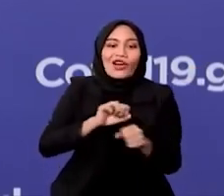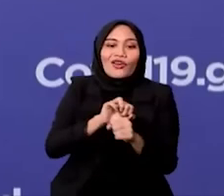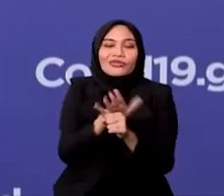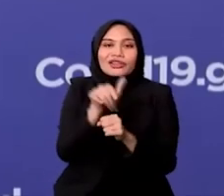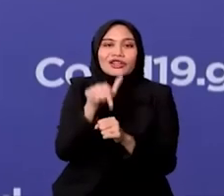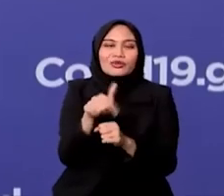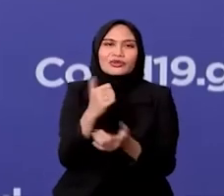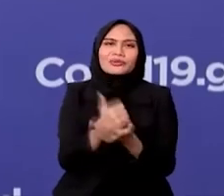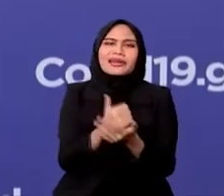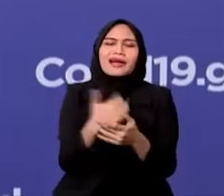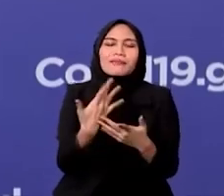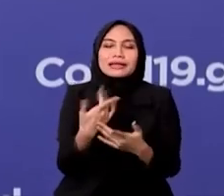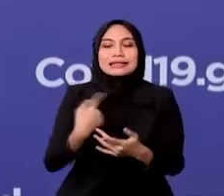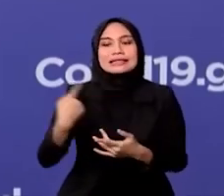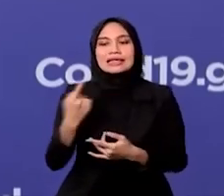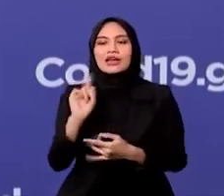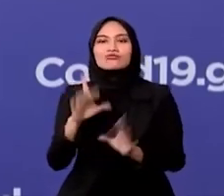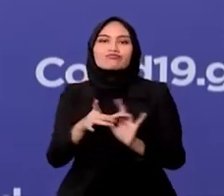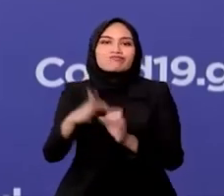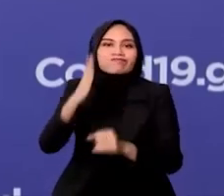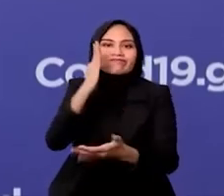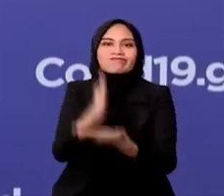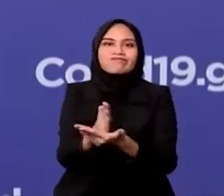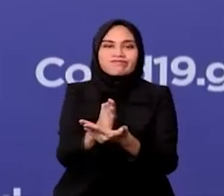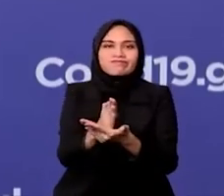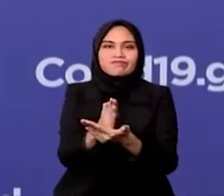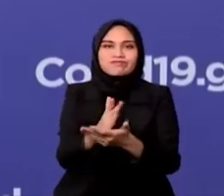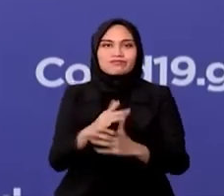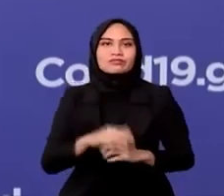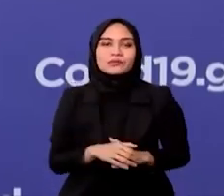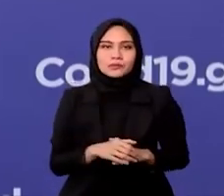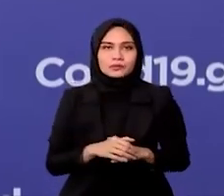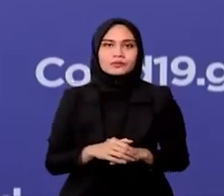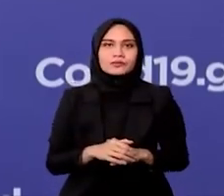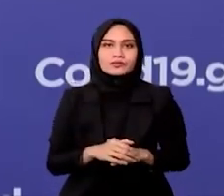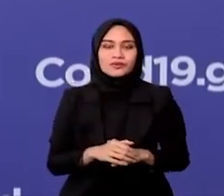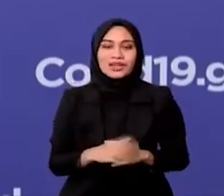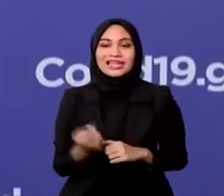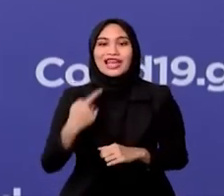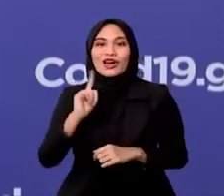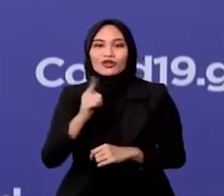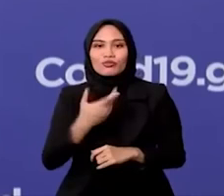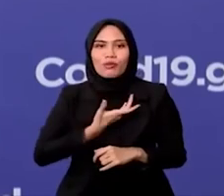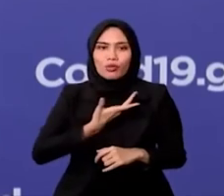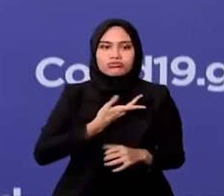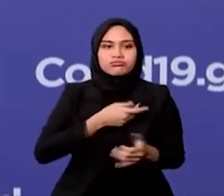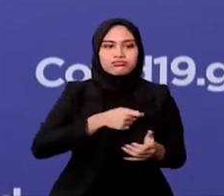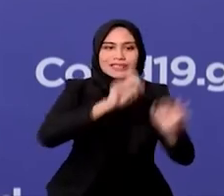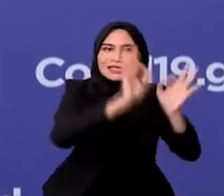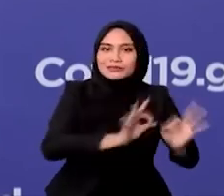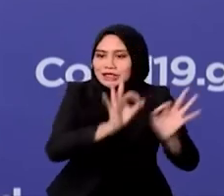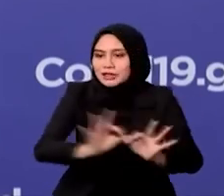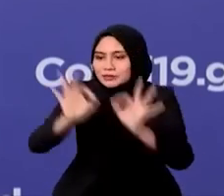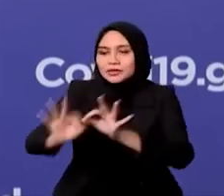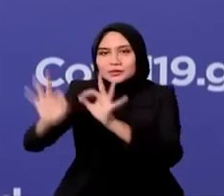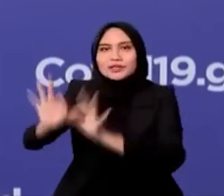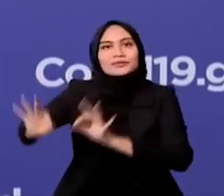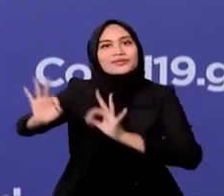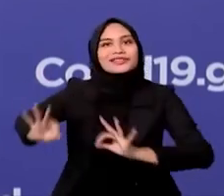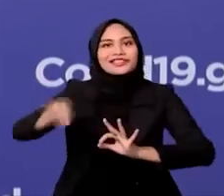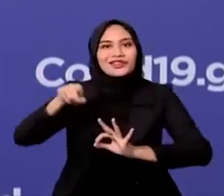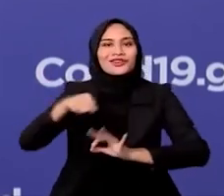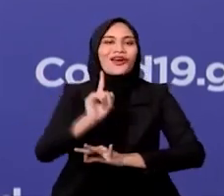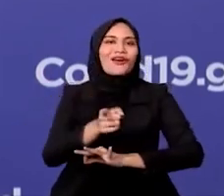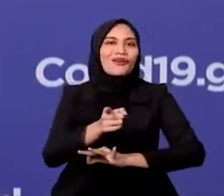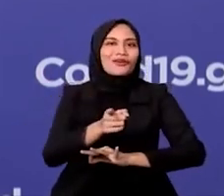pertama disiplin dan hiu intervensi kita untuk mensterilisasi rumah bangunan-bangunan